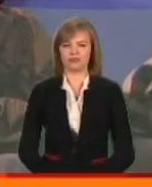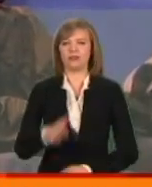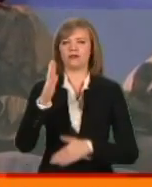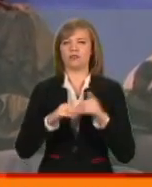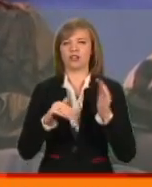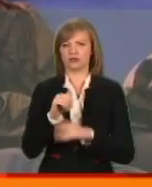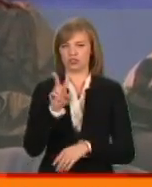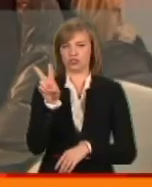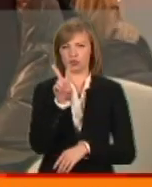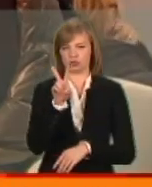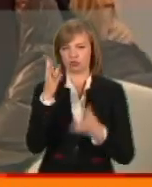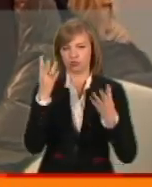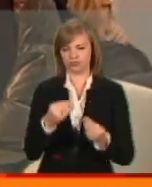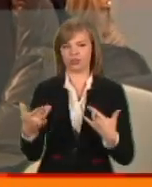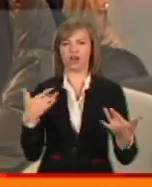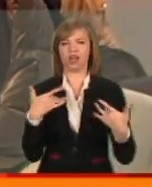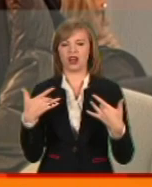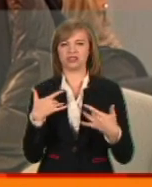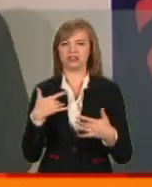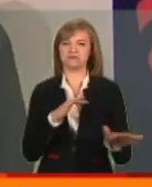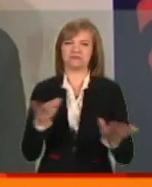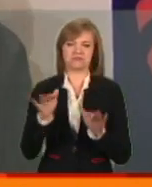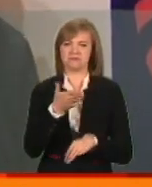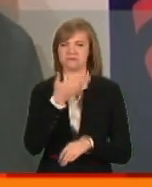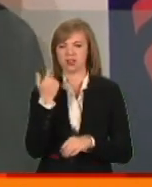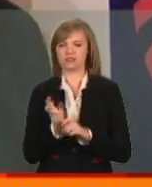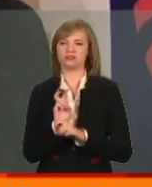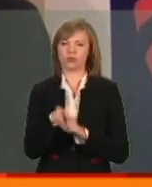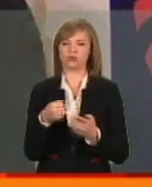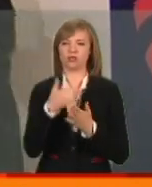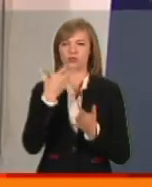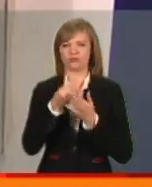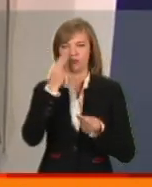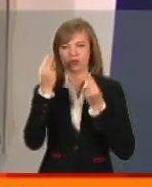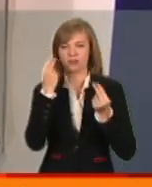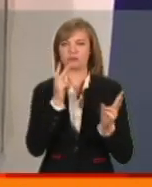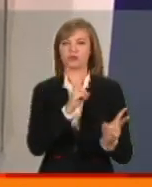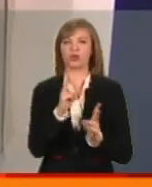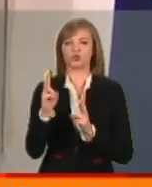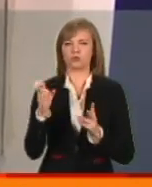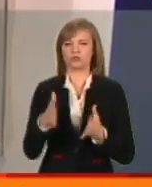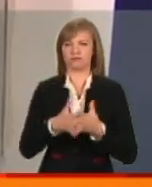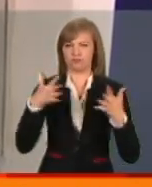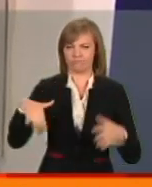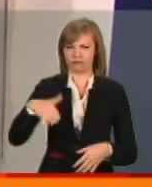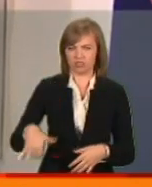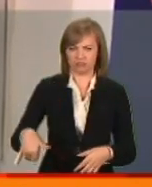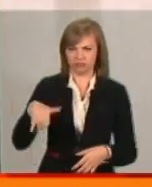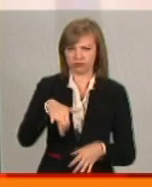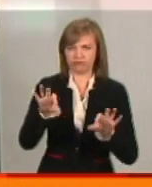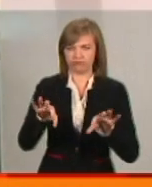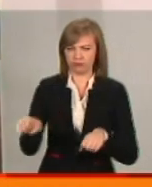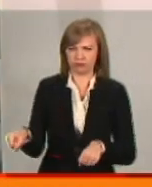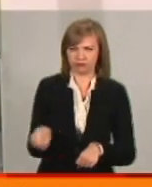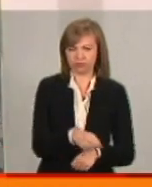Майже друга по обіді. Артисти не надто жваві. Заходять до своїх гримерних. Хтось із величезними валізами на